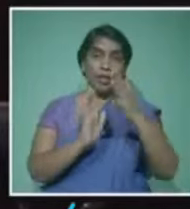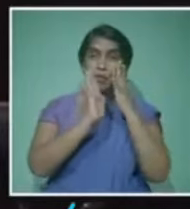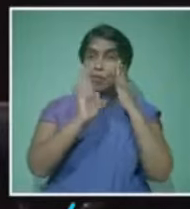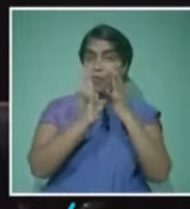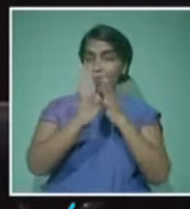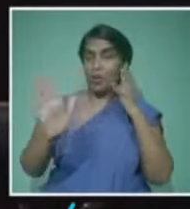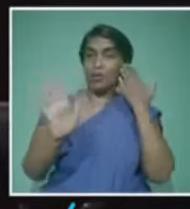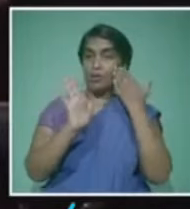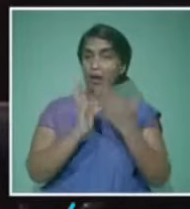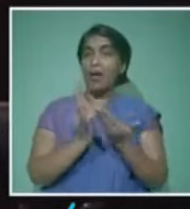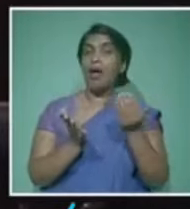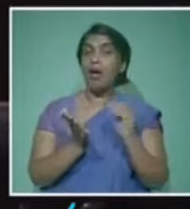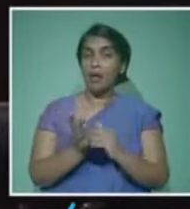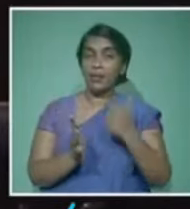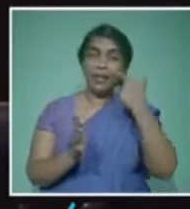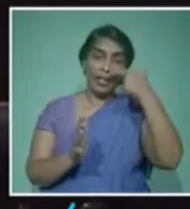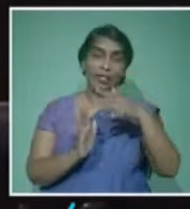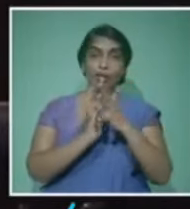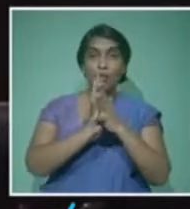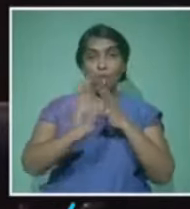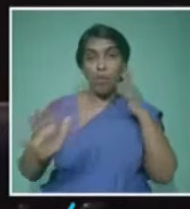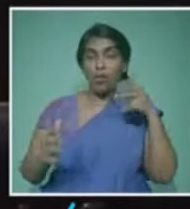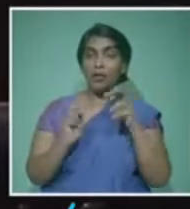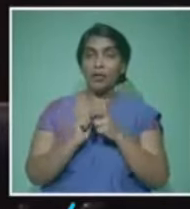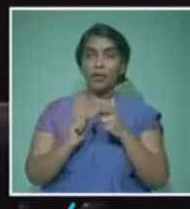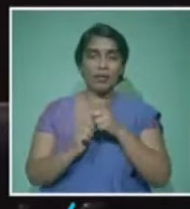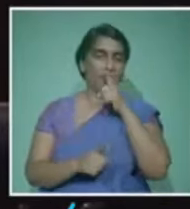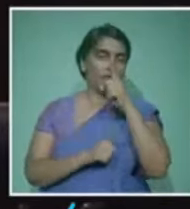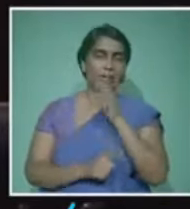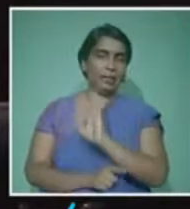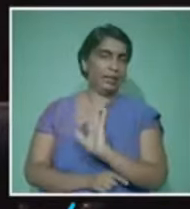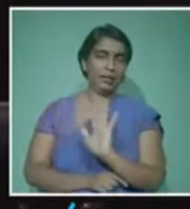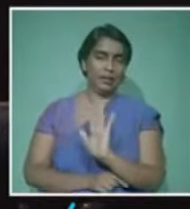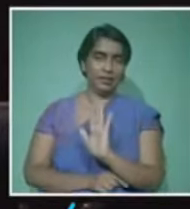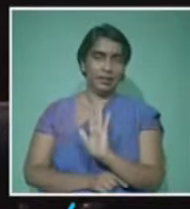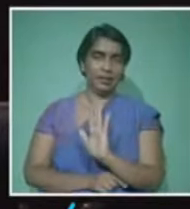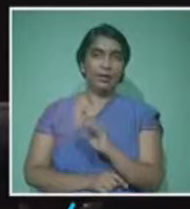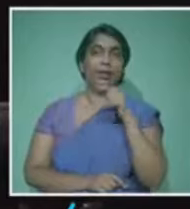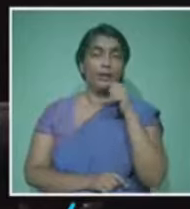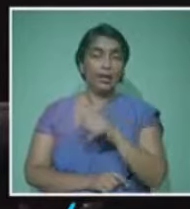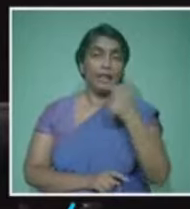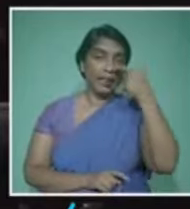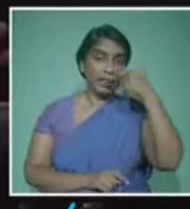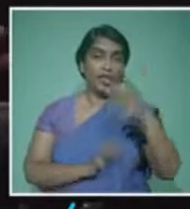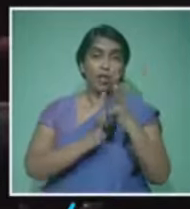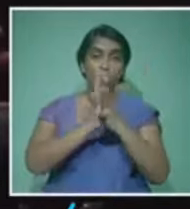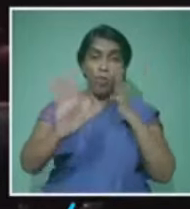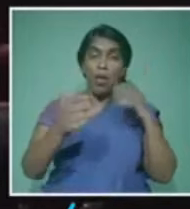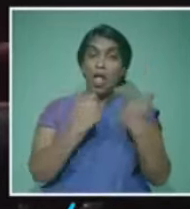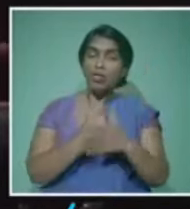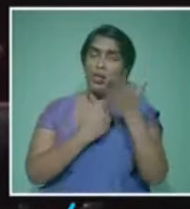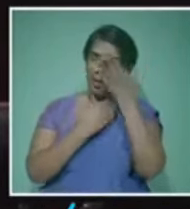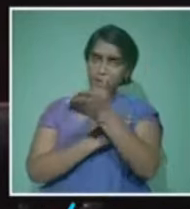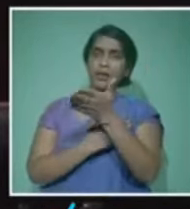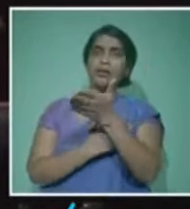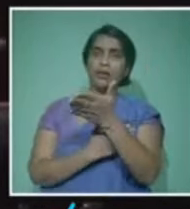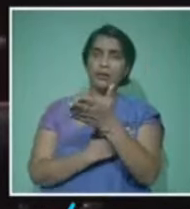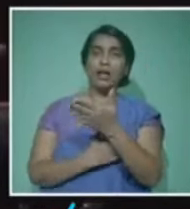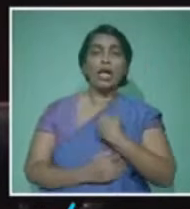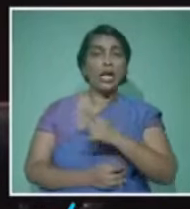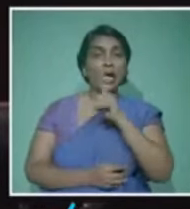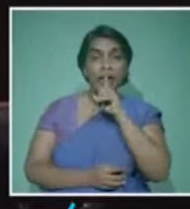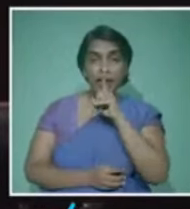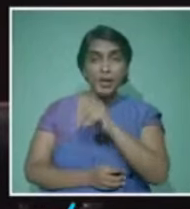පෙන්නලා ආයි තෙල් පොලිම ඉඳා මේක උණයි කියලා කියන එක නෙමෙයි කතා කරන්න තියෙන්නේ මේ තෙල් පොලිම ඇති කරෙත් ඒගොල්ලෝ තමයි හරිද ඕවා අපි